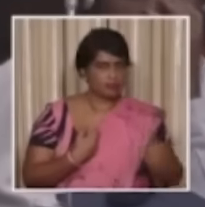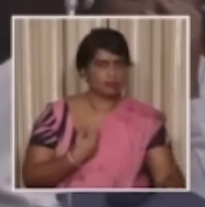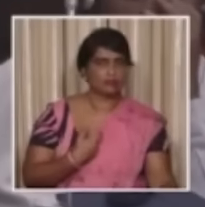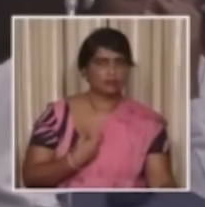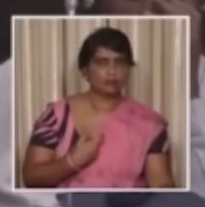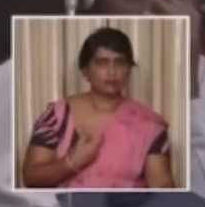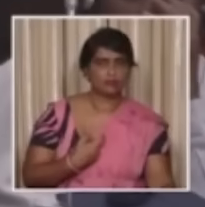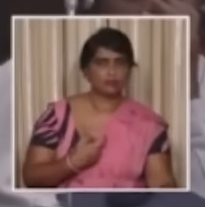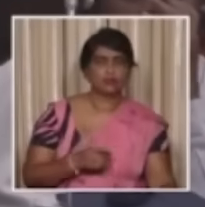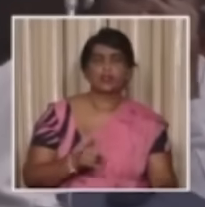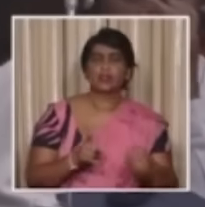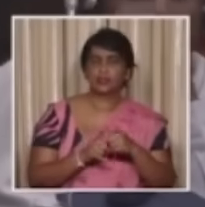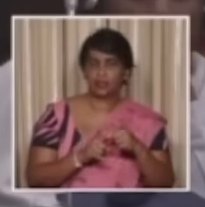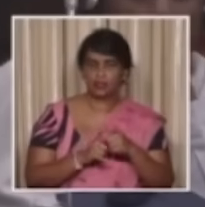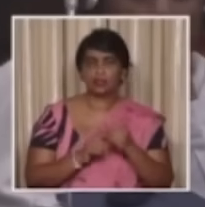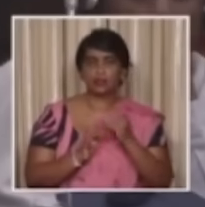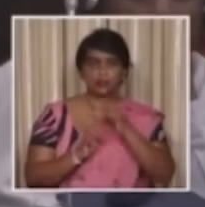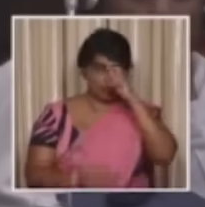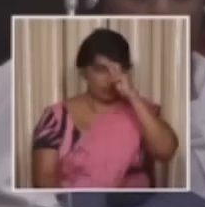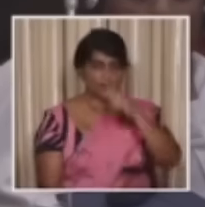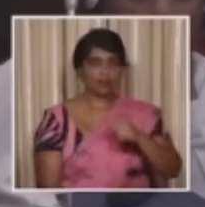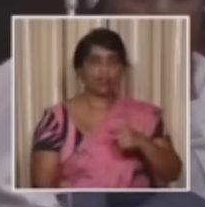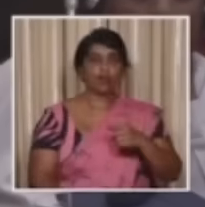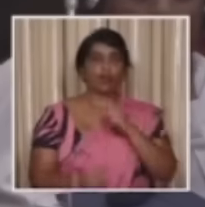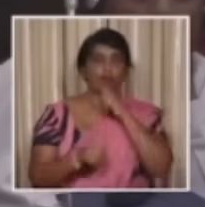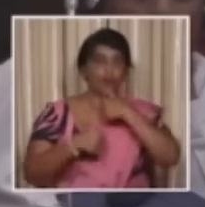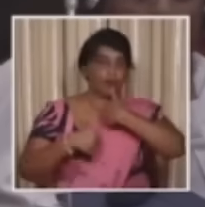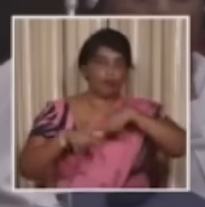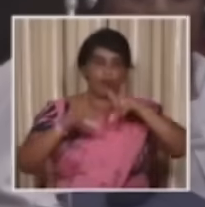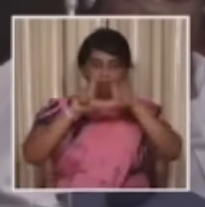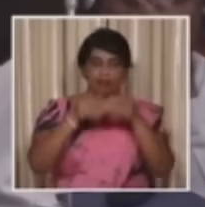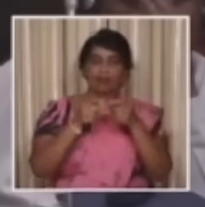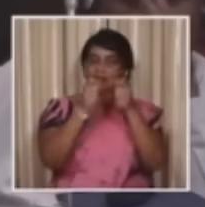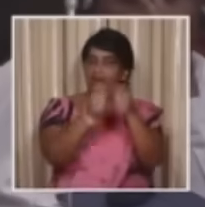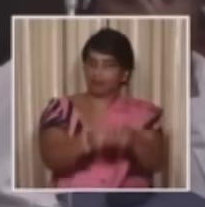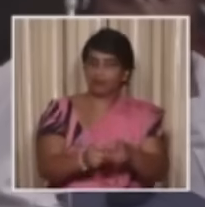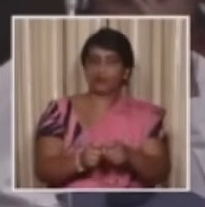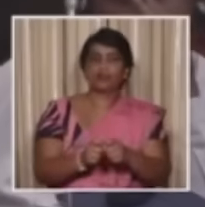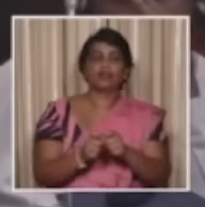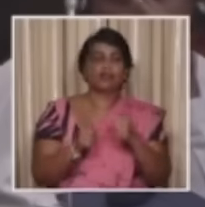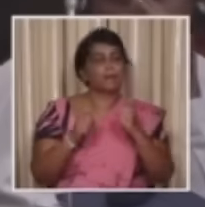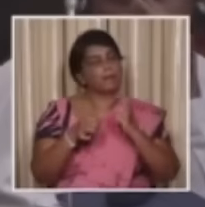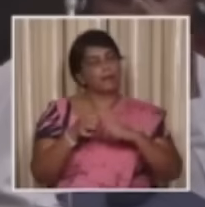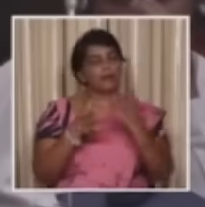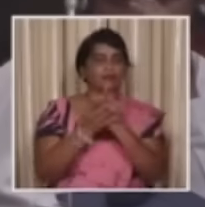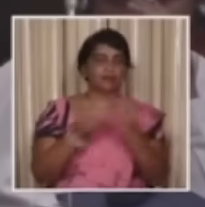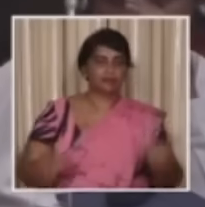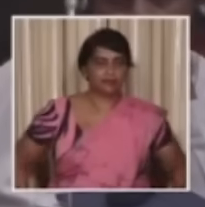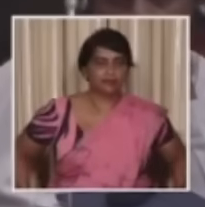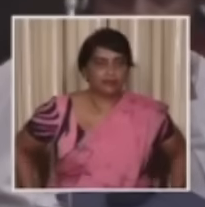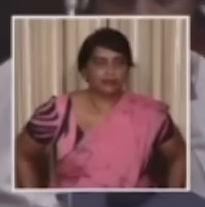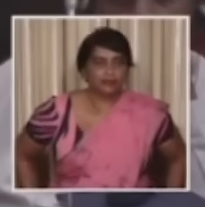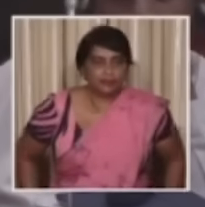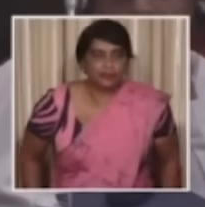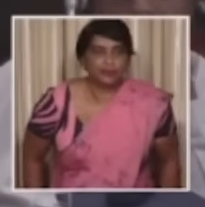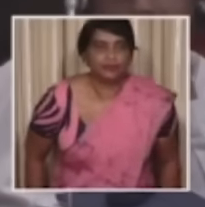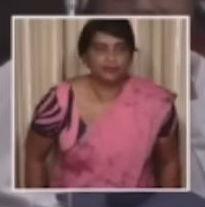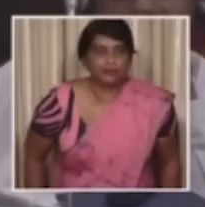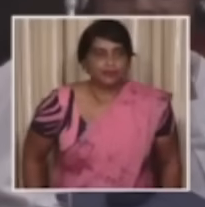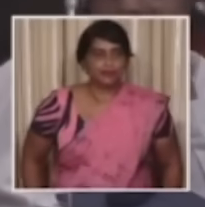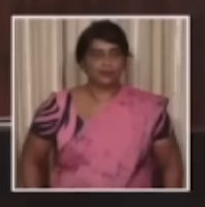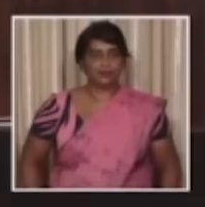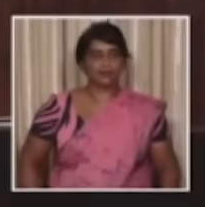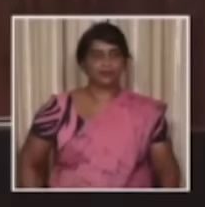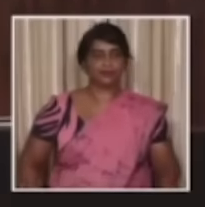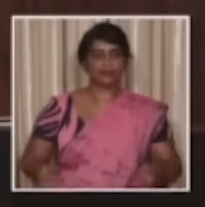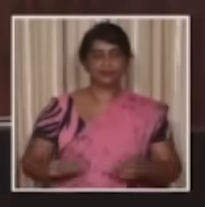අපේ දායතිරි ජයසේකර මැතිතුමාට බුලත් අතක් ගිහිල්ලා හිටපු ජනාධිපතිතුමාට කතා කරලා මේ ප්‍රශ්නේ විසඳගන්න කියලා. හරි. හරි